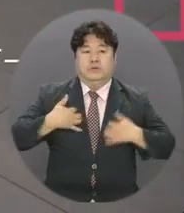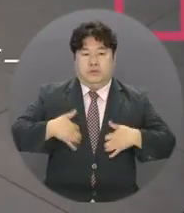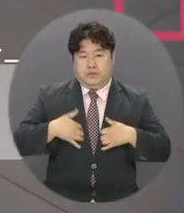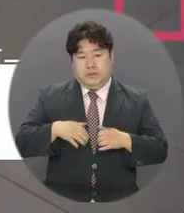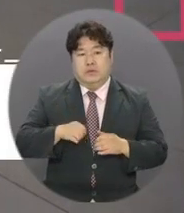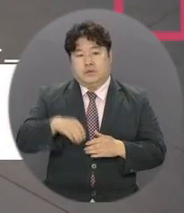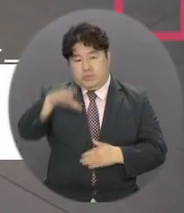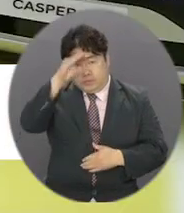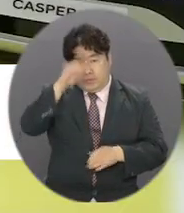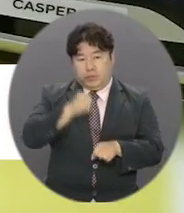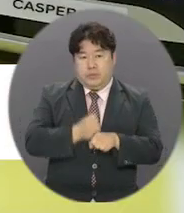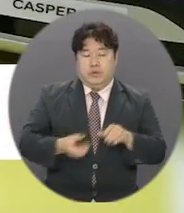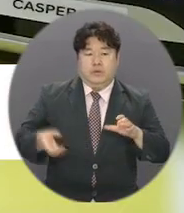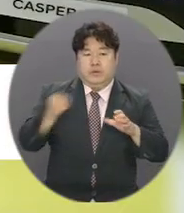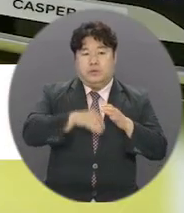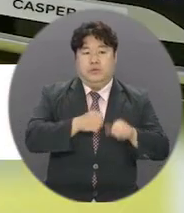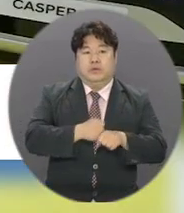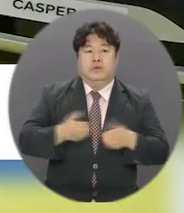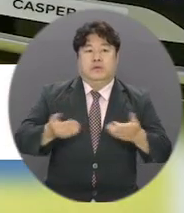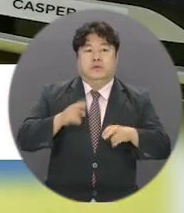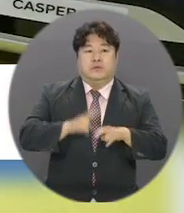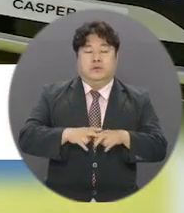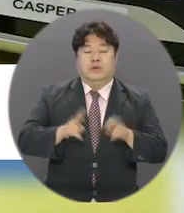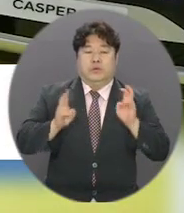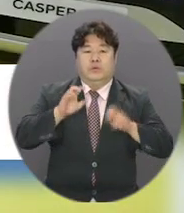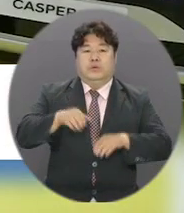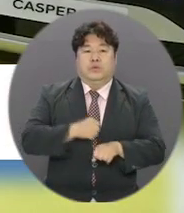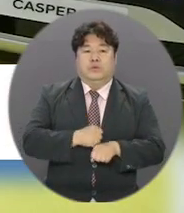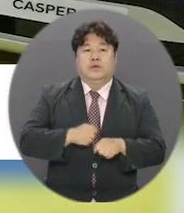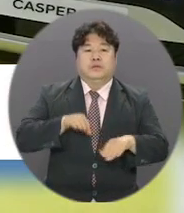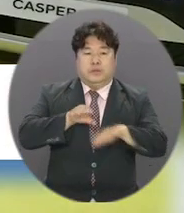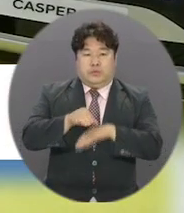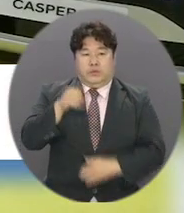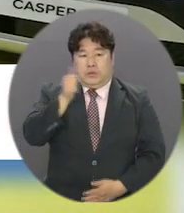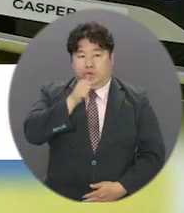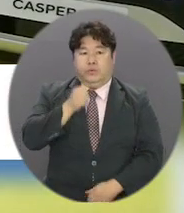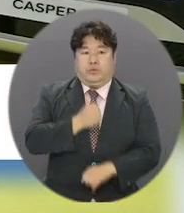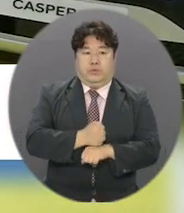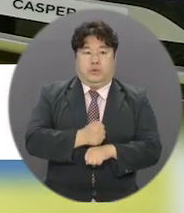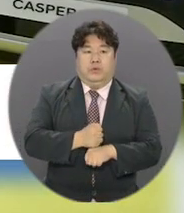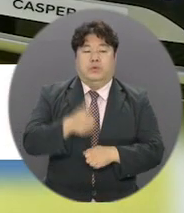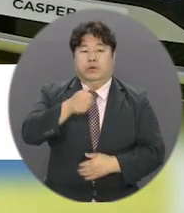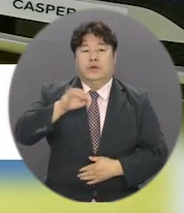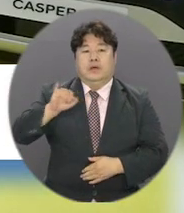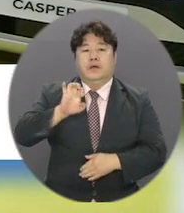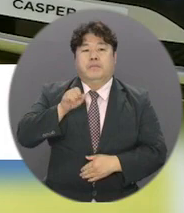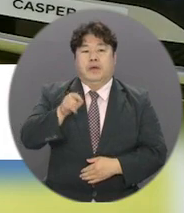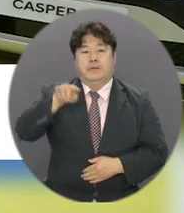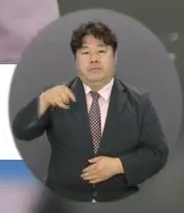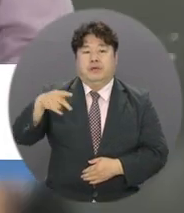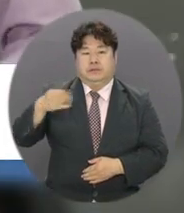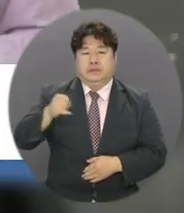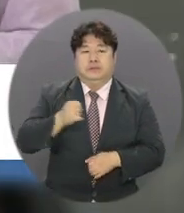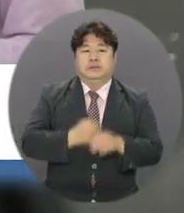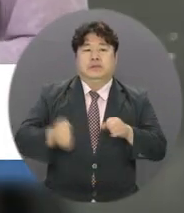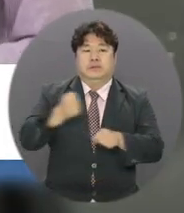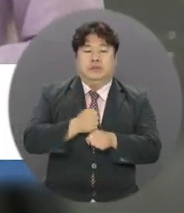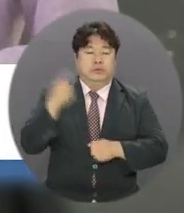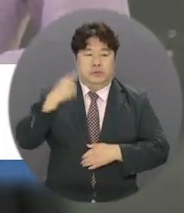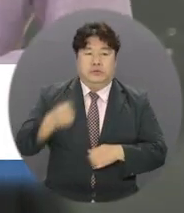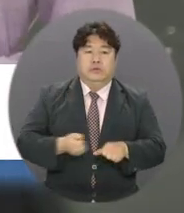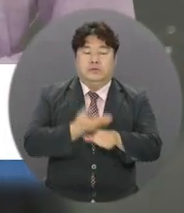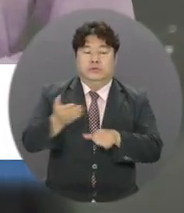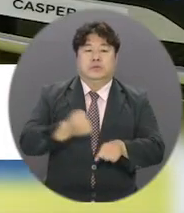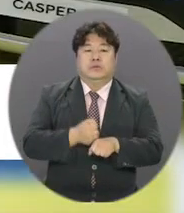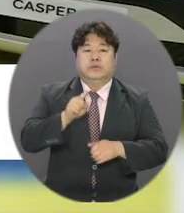올렸습니다. 광주형 일자리 공장에서 생산하는 자동차를 소개하기도 하고 AI 페퍼스 창단 소식을 알리는 등